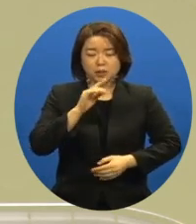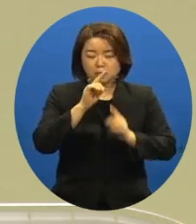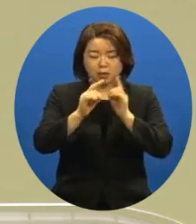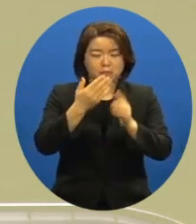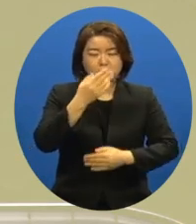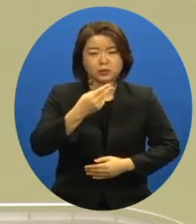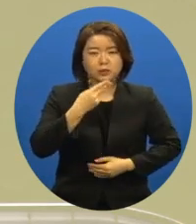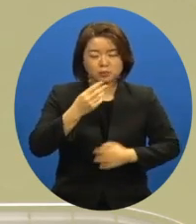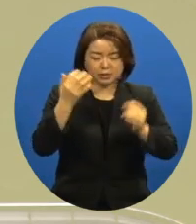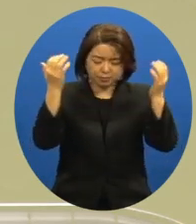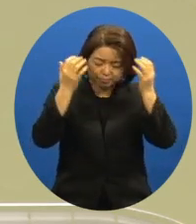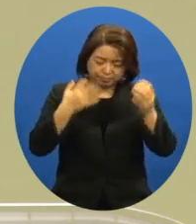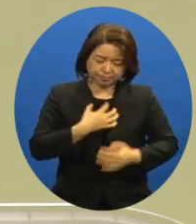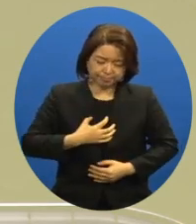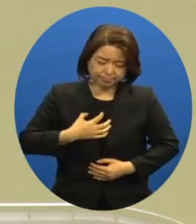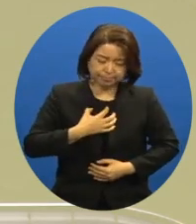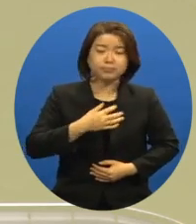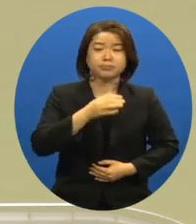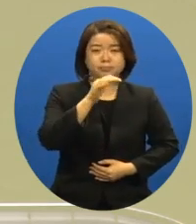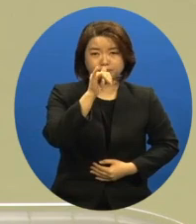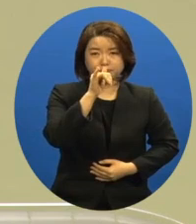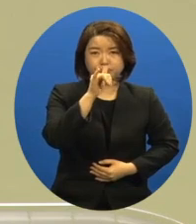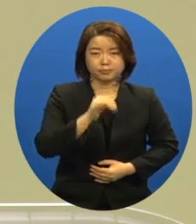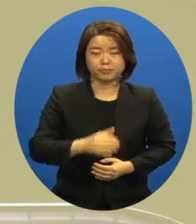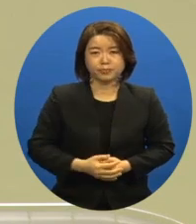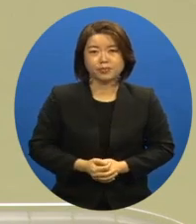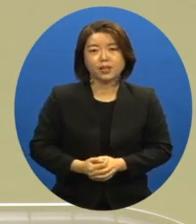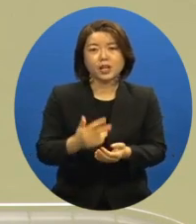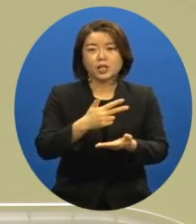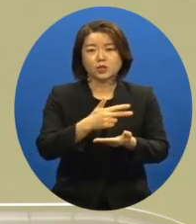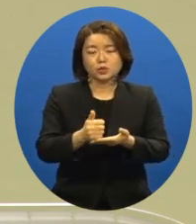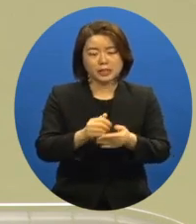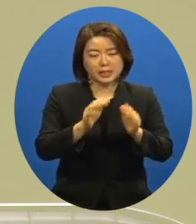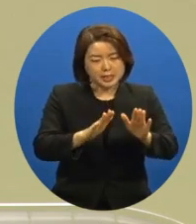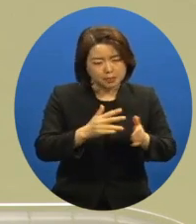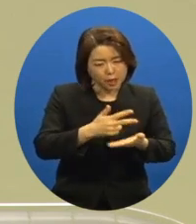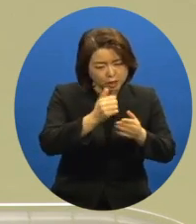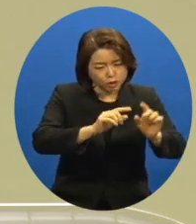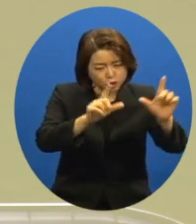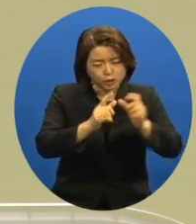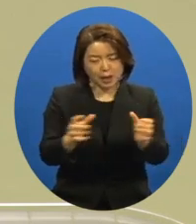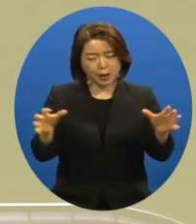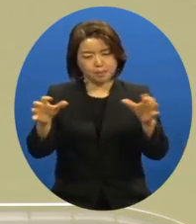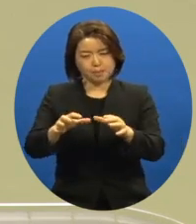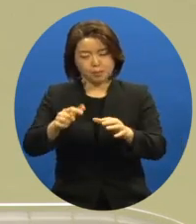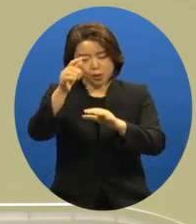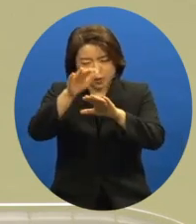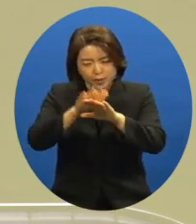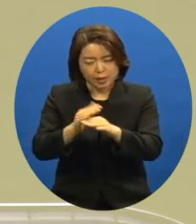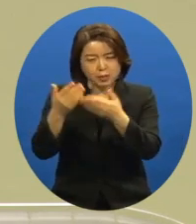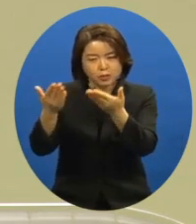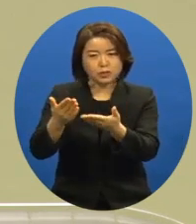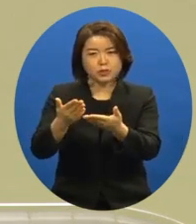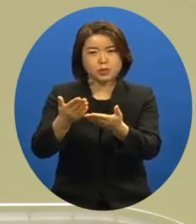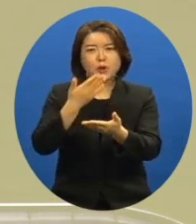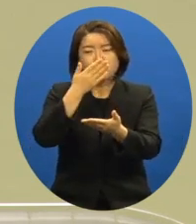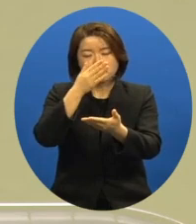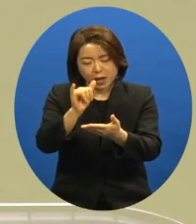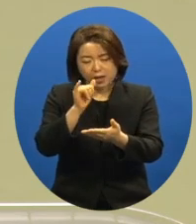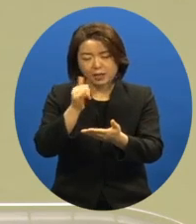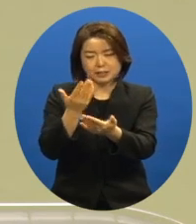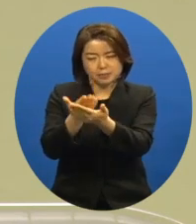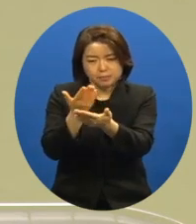없이 고통스럽죠. 주님께 계속 이번 주일에는 모여서 예배 드릴 수 있게 되기를 그렇게 기도해 왔습니다.